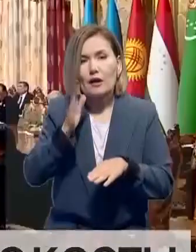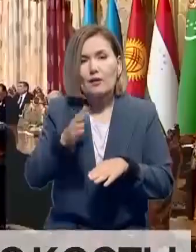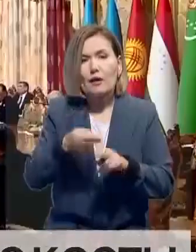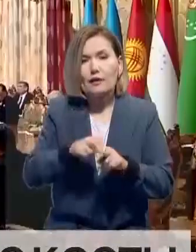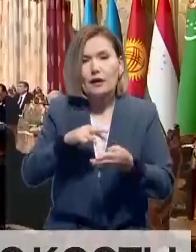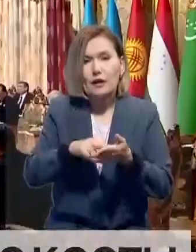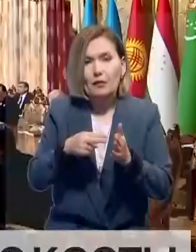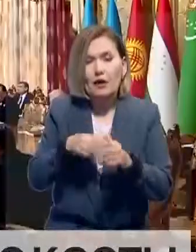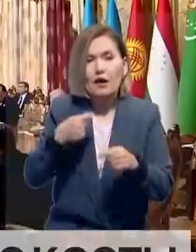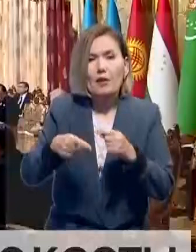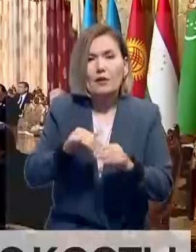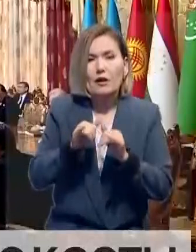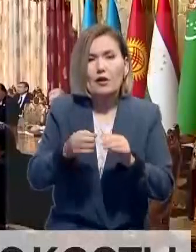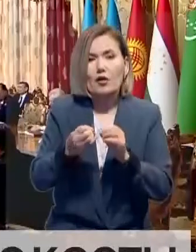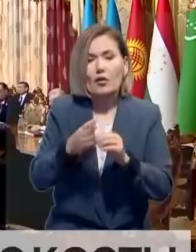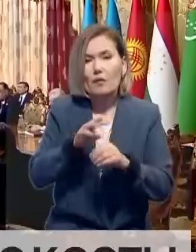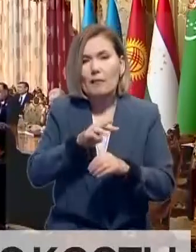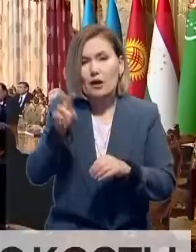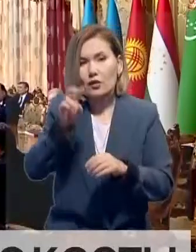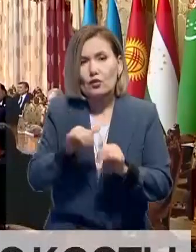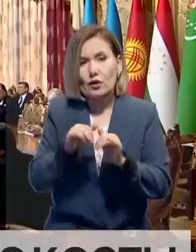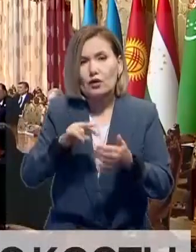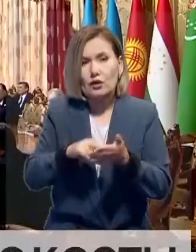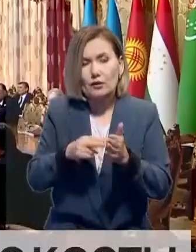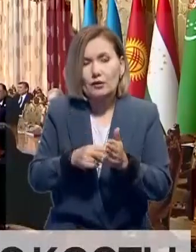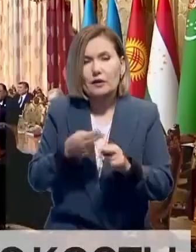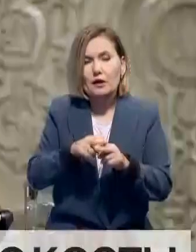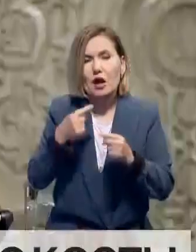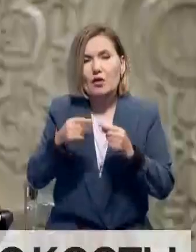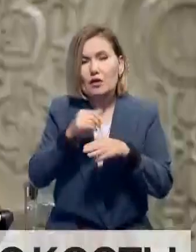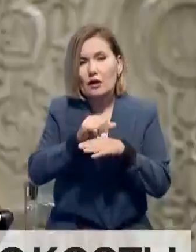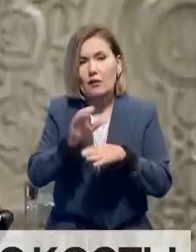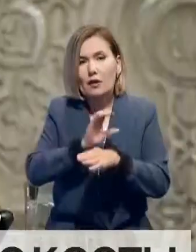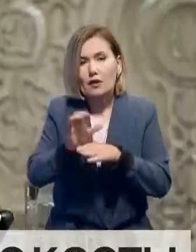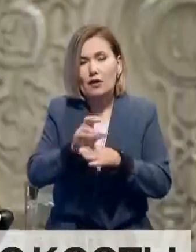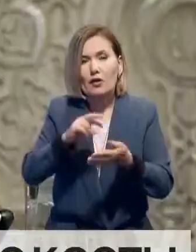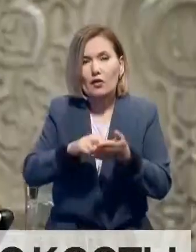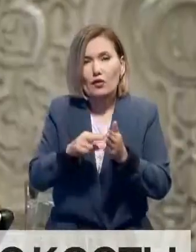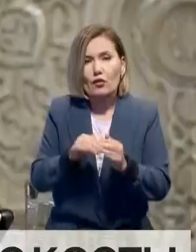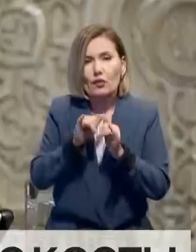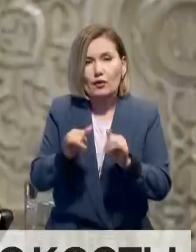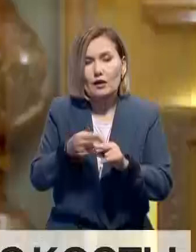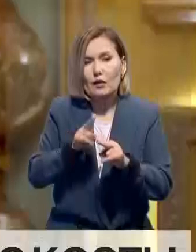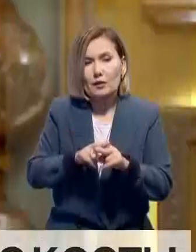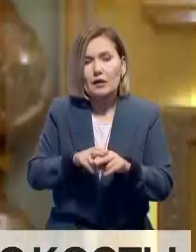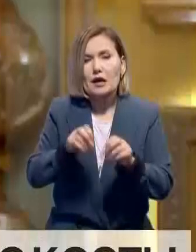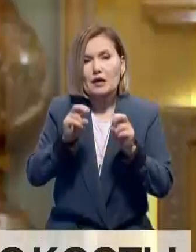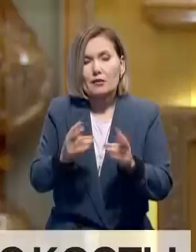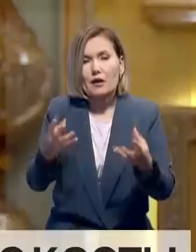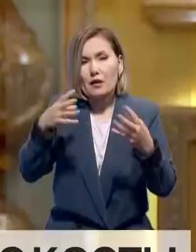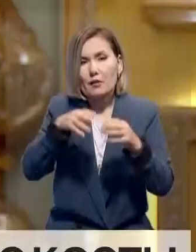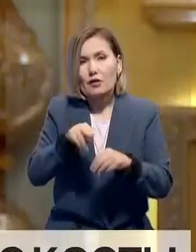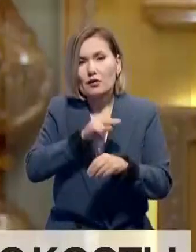меже өзара алыс-беріс көлемін 15 миллиард долларға жеткізіп, өзге елдерге өнім экспорттауды көбейту. Ал ол үшін күш